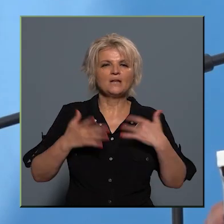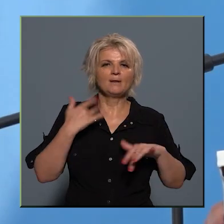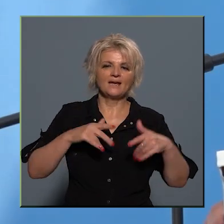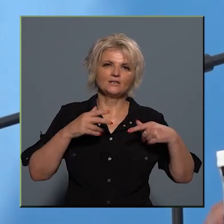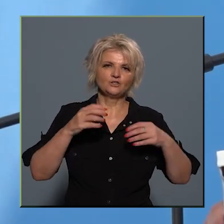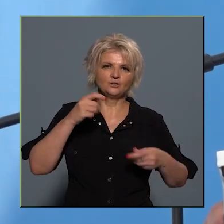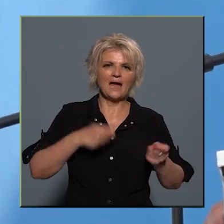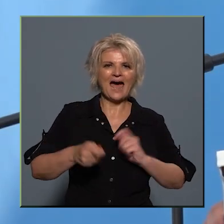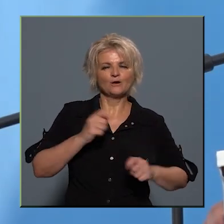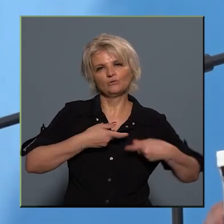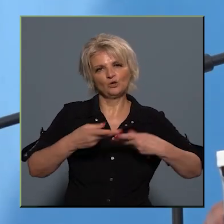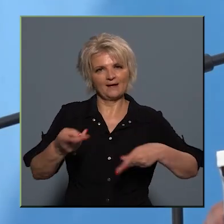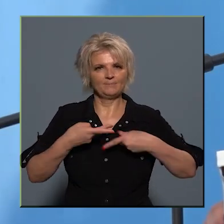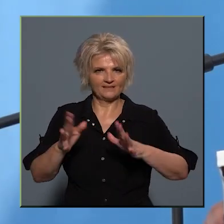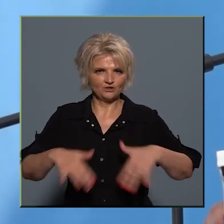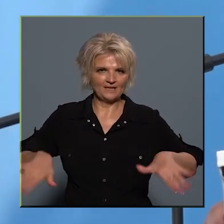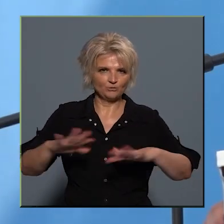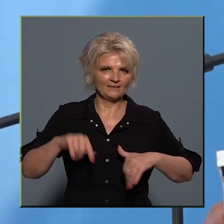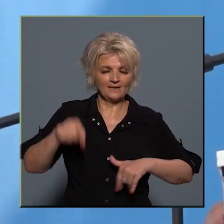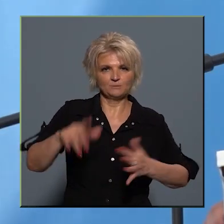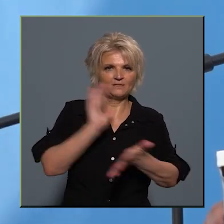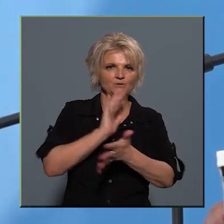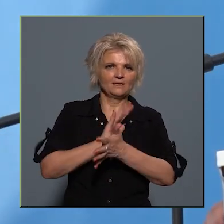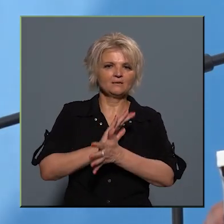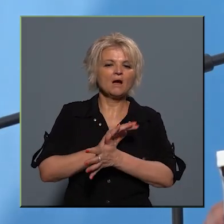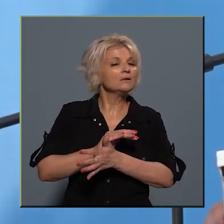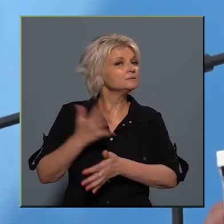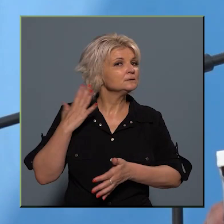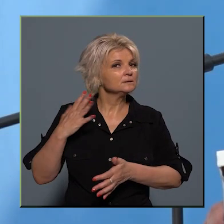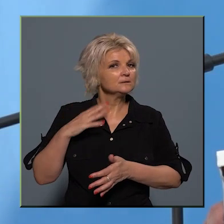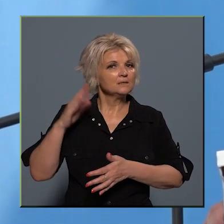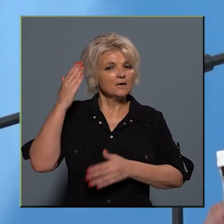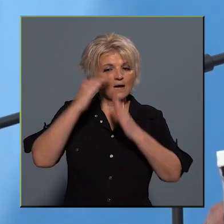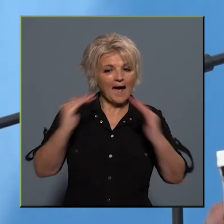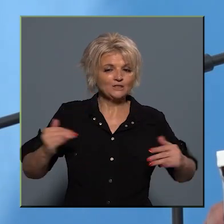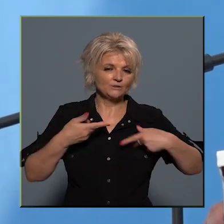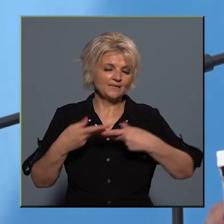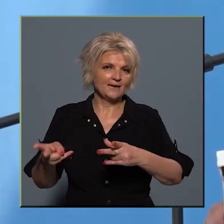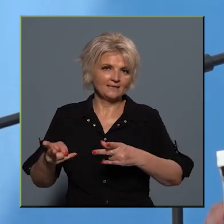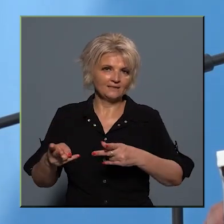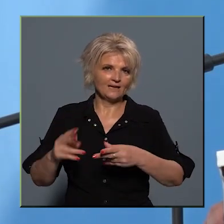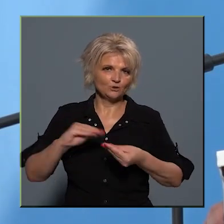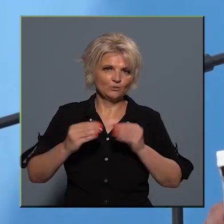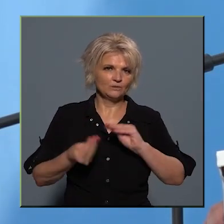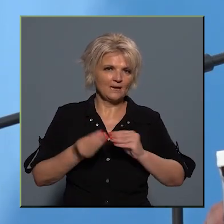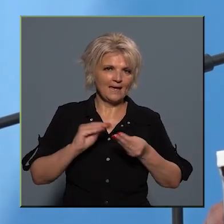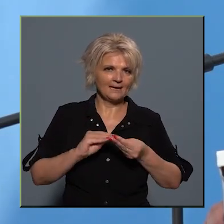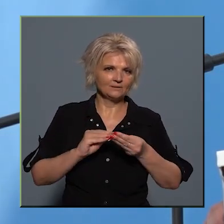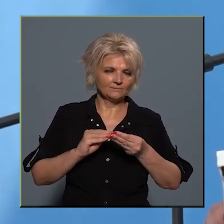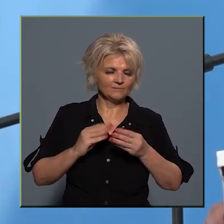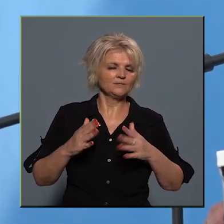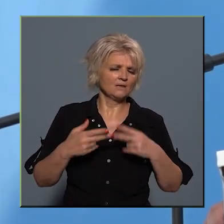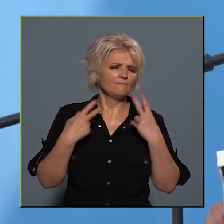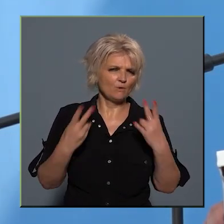árutovábbítás terén, ugye mi sem bizonyítja jobban, hogy pont a napokban a házhozszállítás üzletágunk, ami egy viszonylag jelentős